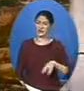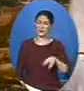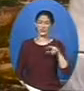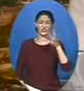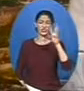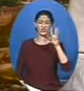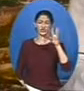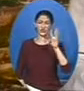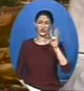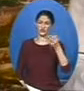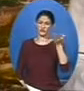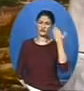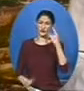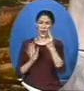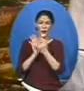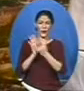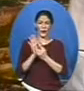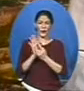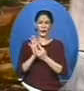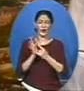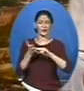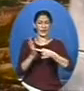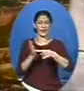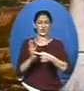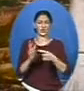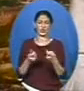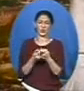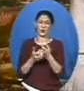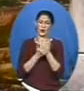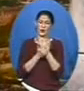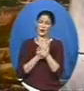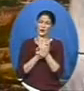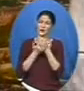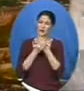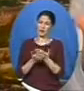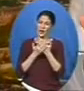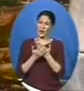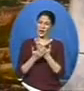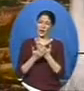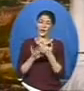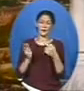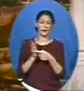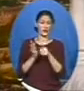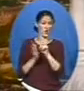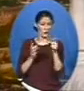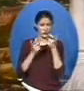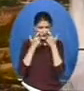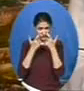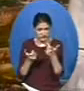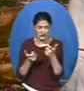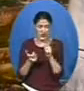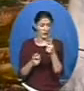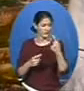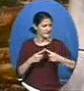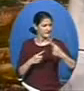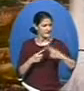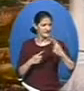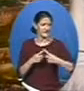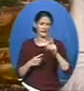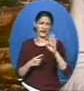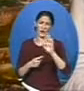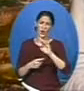כפי הנראה יש צורך בדגש, משום שהדבר הזה גם לא נאכף, גם לא פורש, והגיעה אל